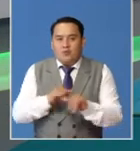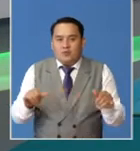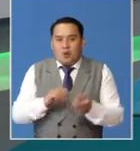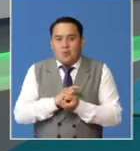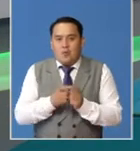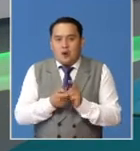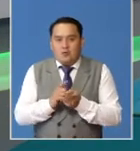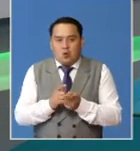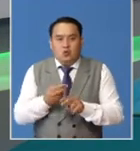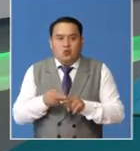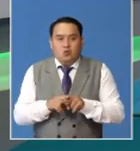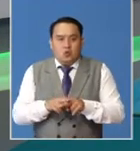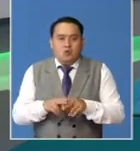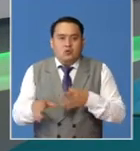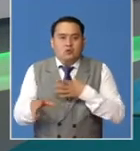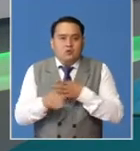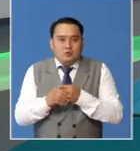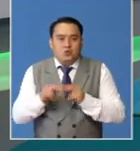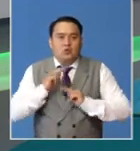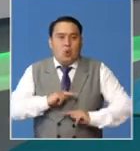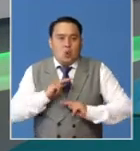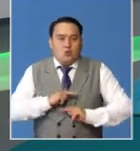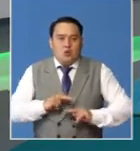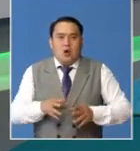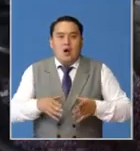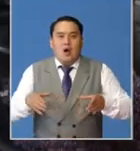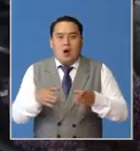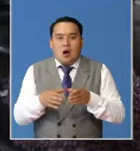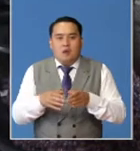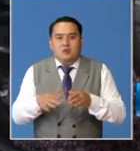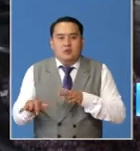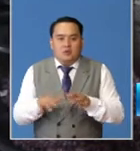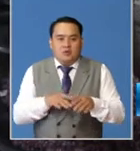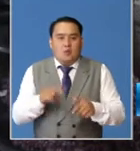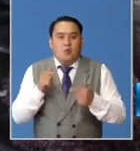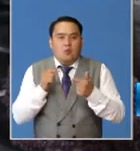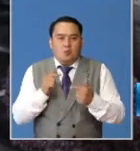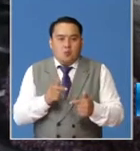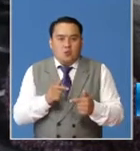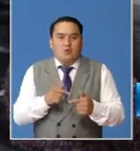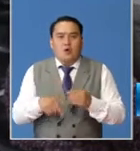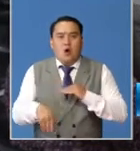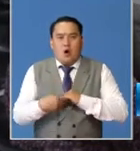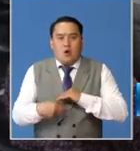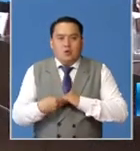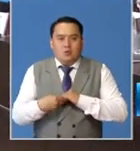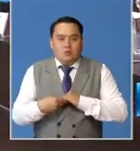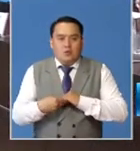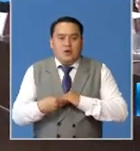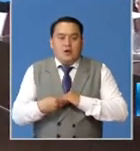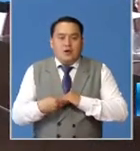области расширяется. На борьбу с мздоинством присоединились и сотрудники общенационального движения против коррупции